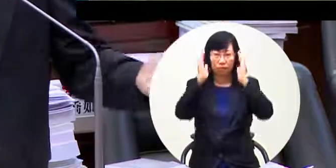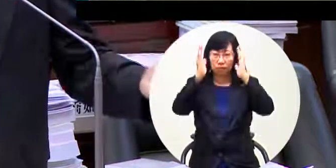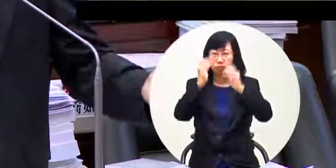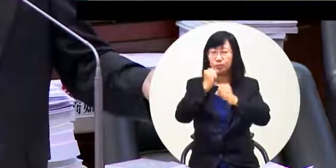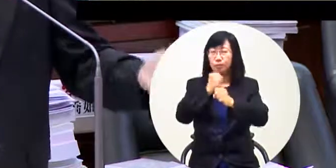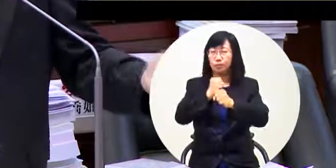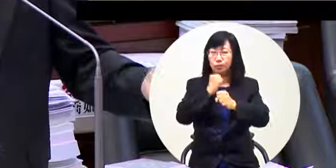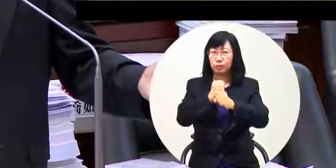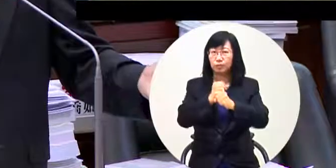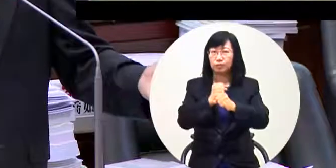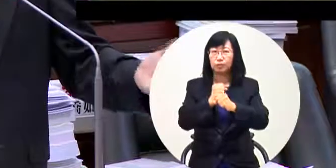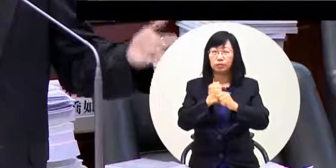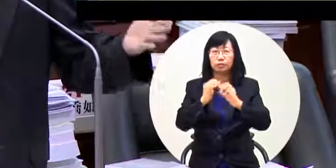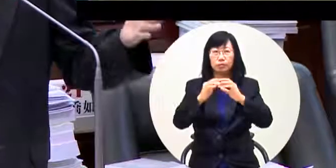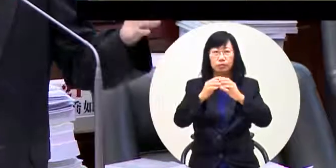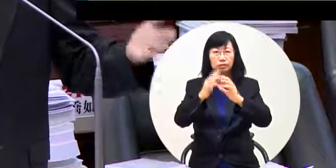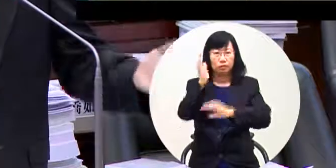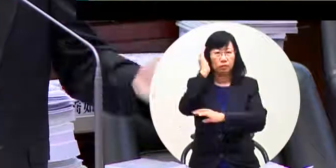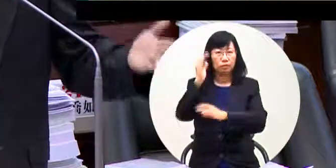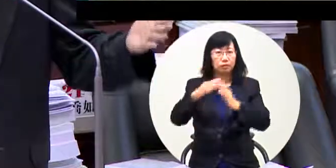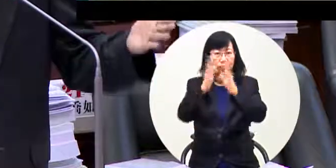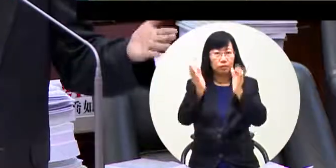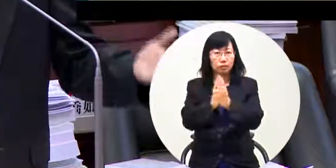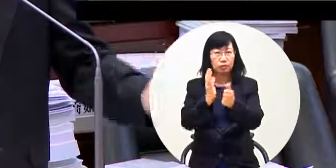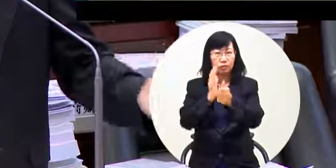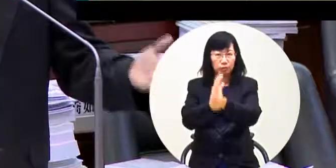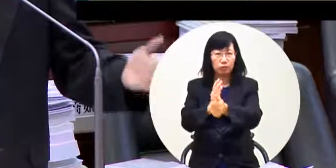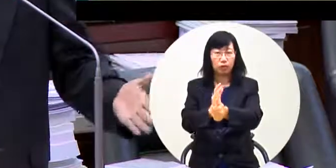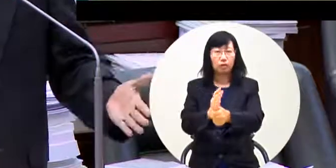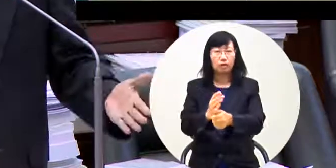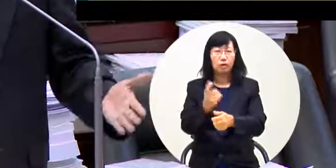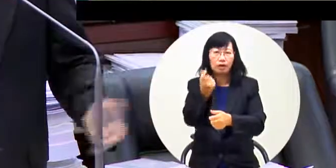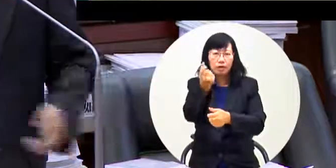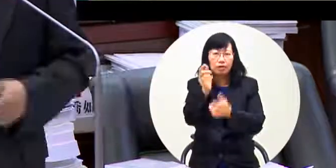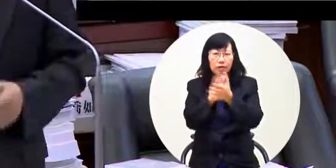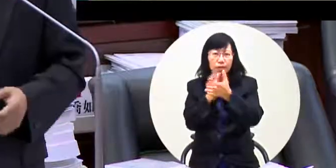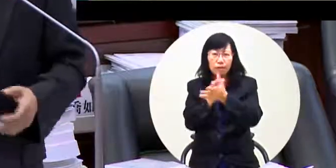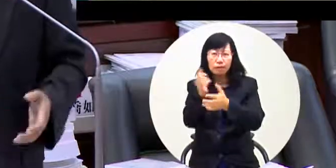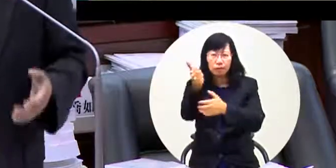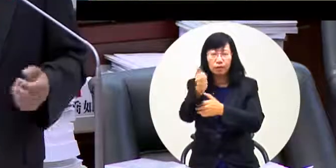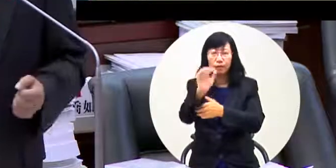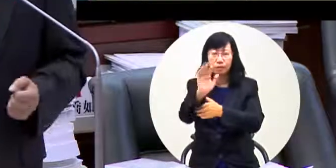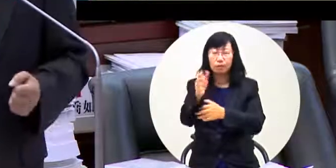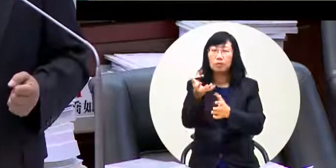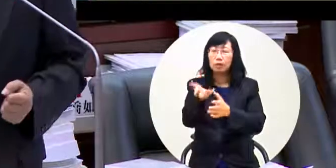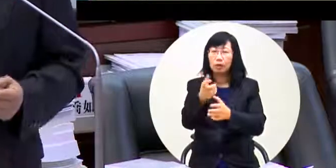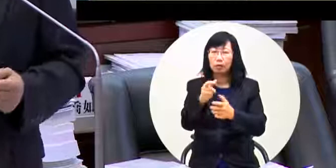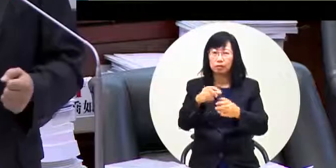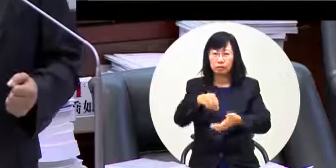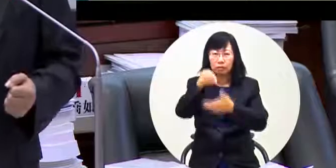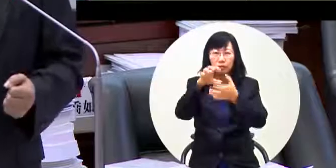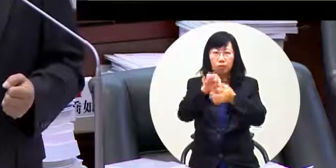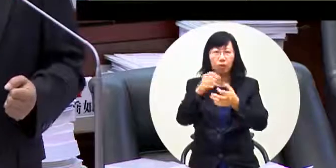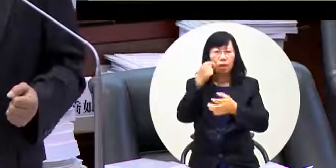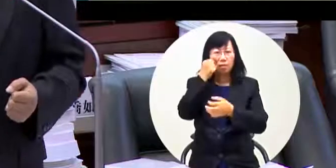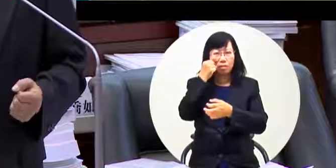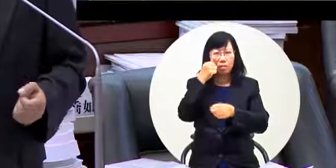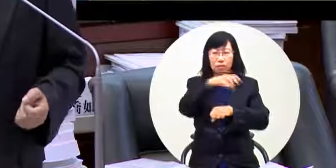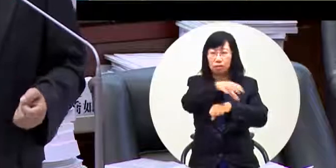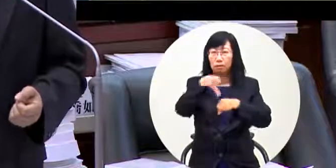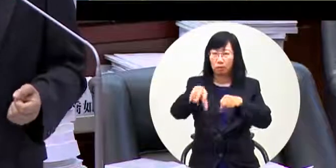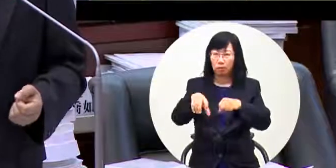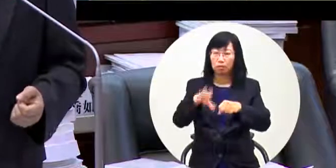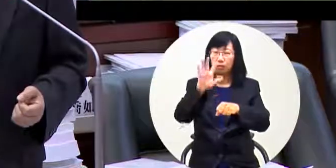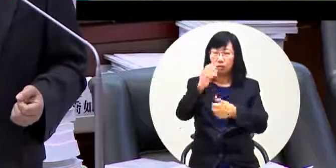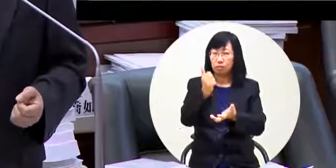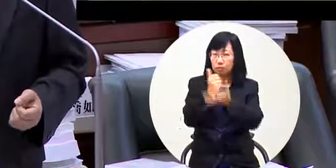讹了，但是我这里要公开的，这么刚刚讲的这么险恶的环境，我们能够这样的光荣感跟市长的支持度，我在这里